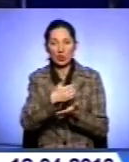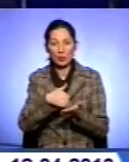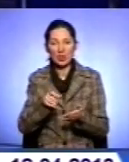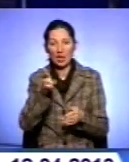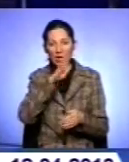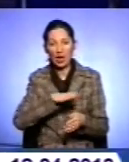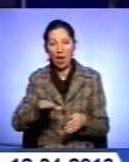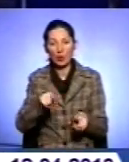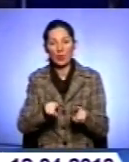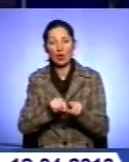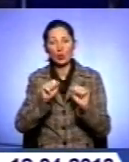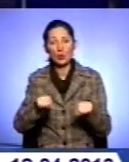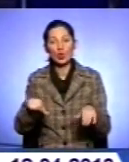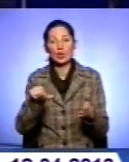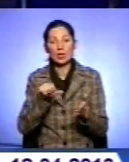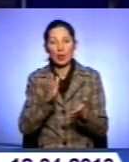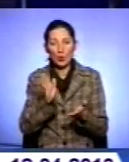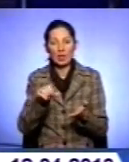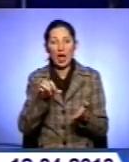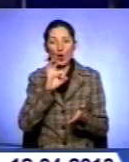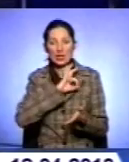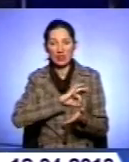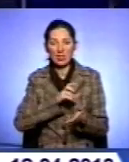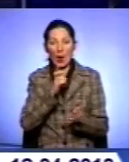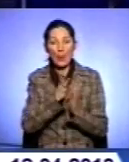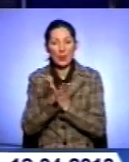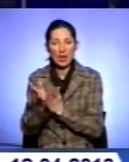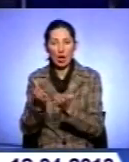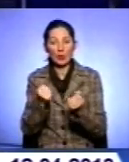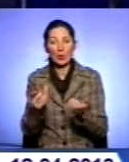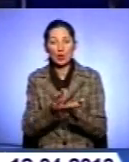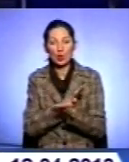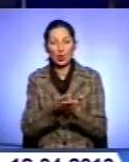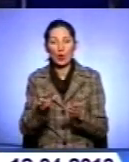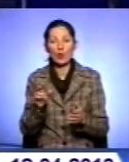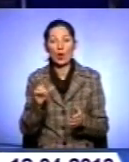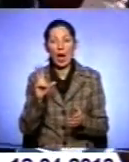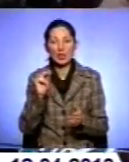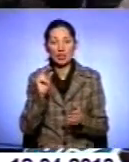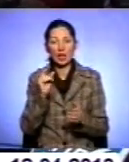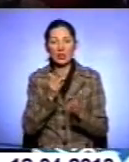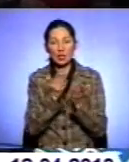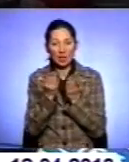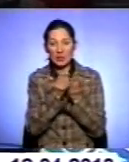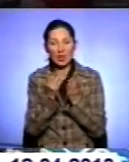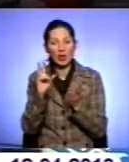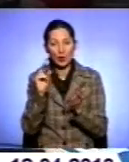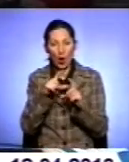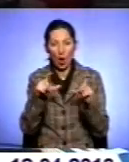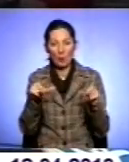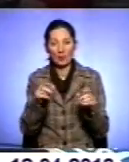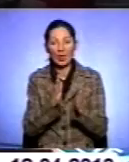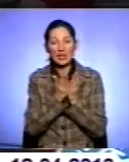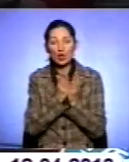учасники зможуть стати користувачами бібліотеки, отримавши безкоштовно читацький квиток. Книжкова